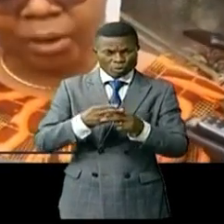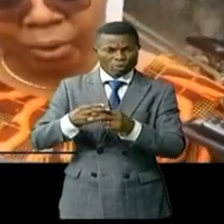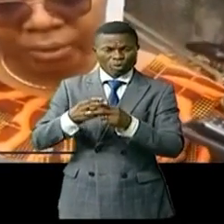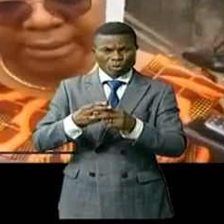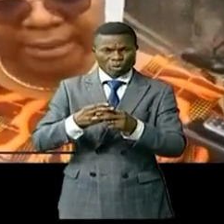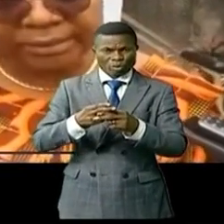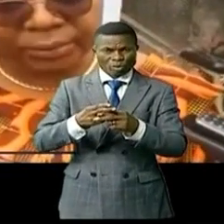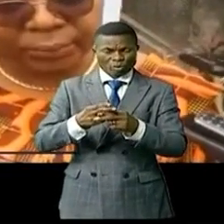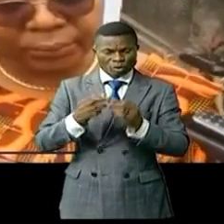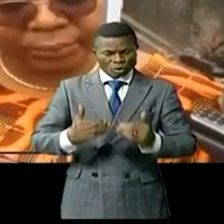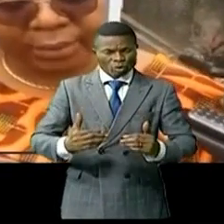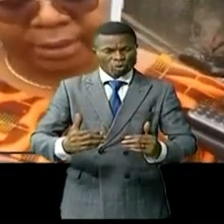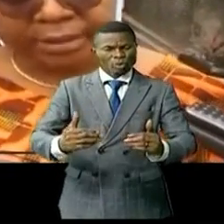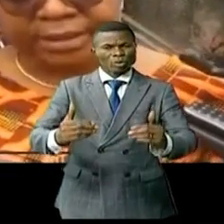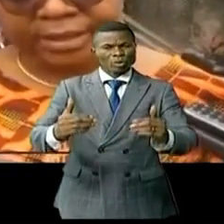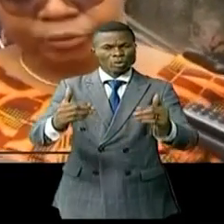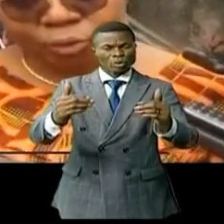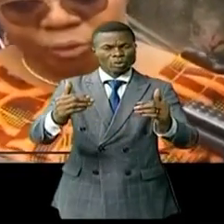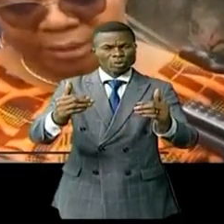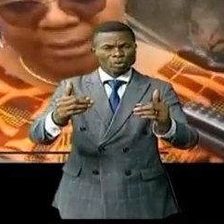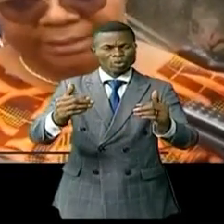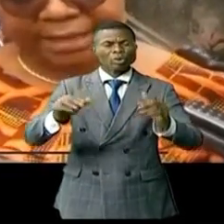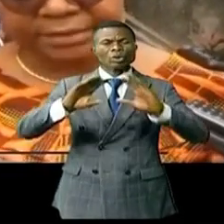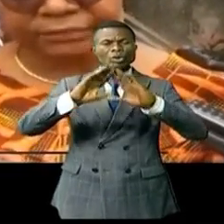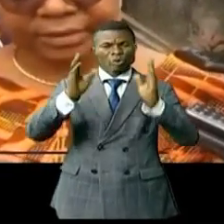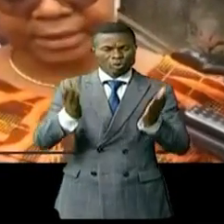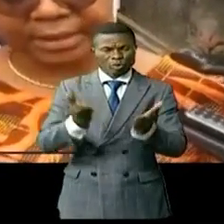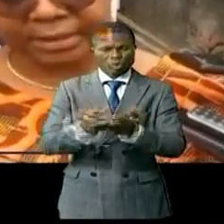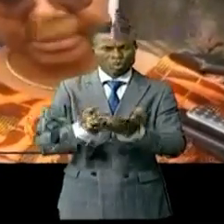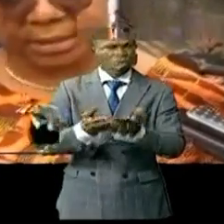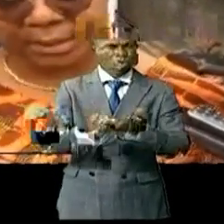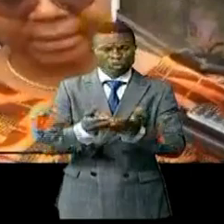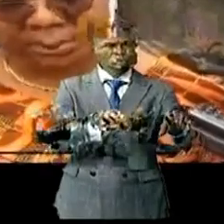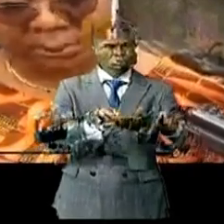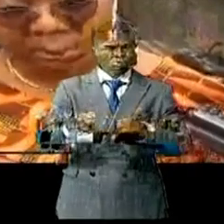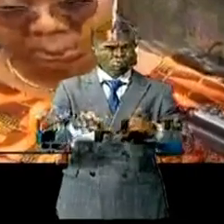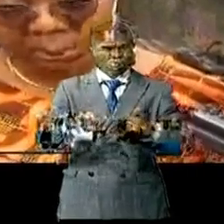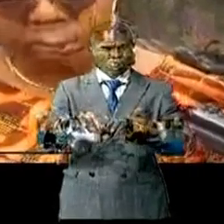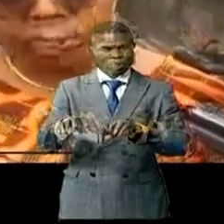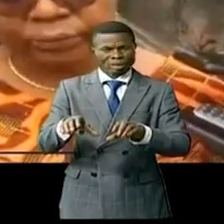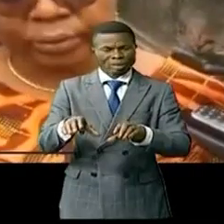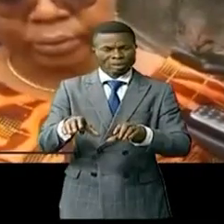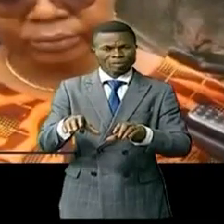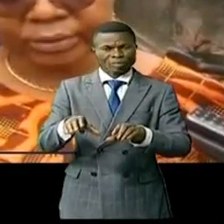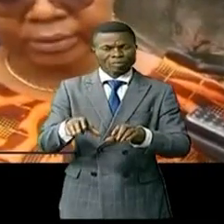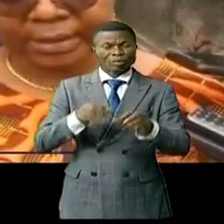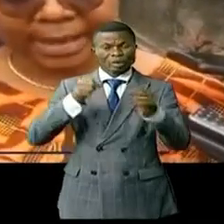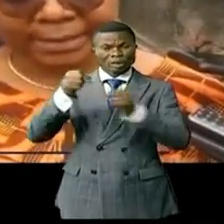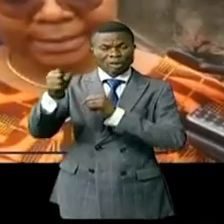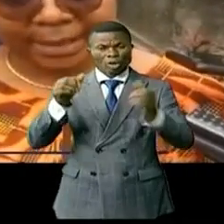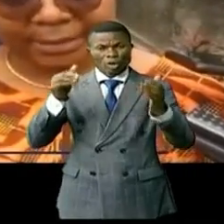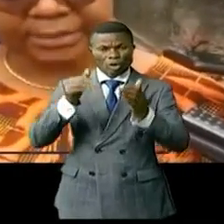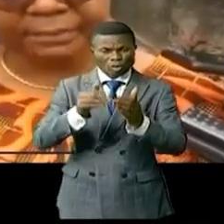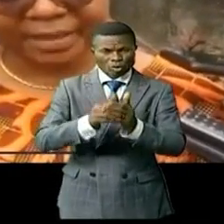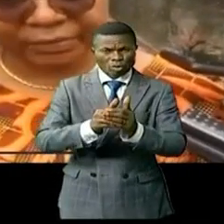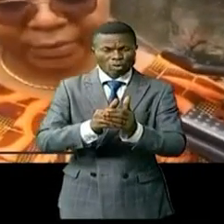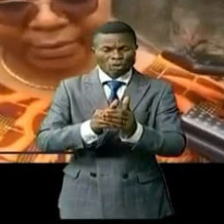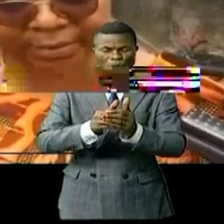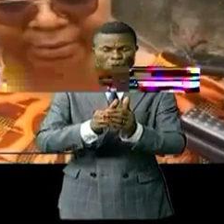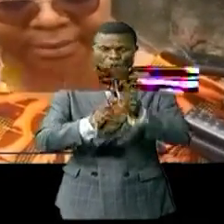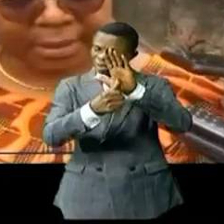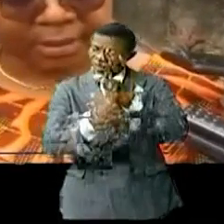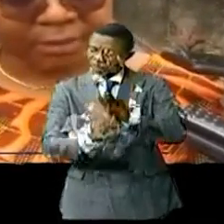la coordination de toutes les activités de lutte contre la traite des